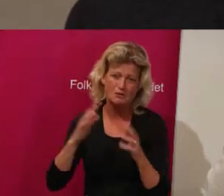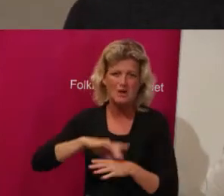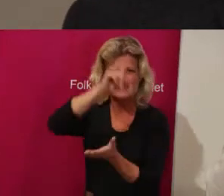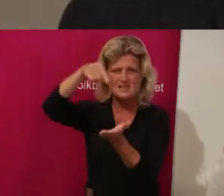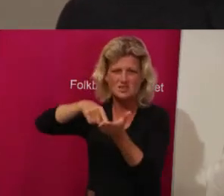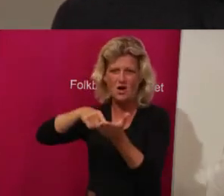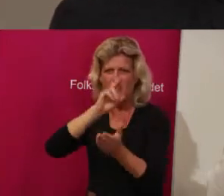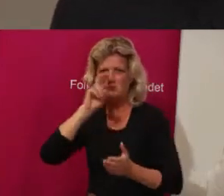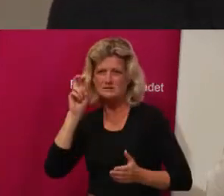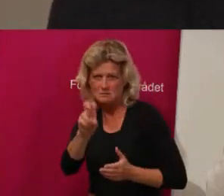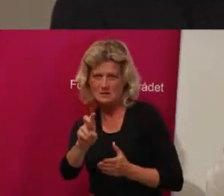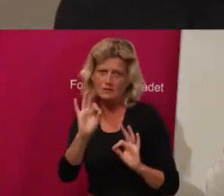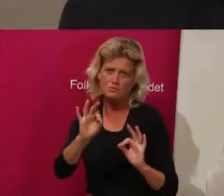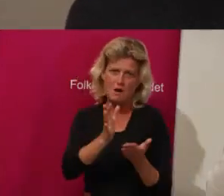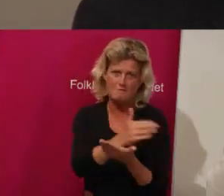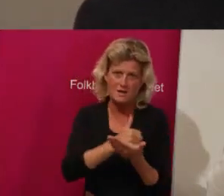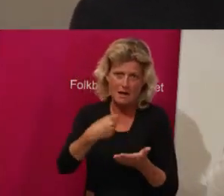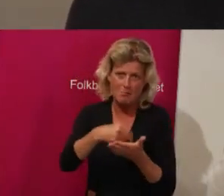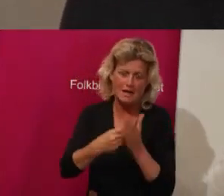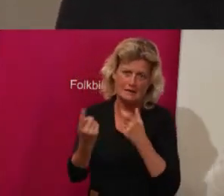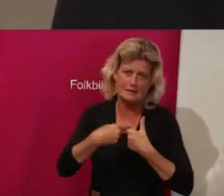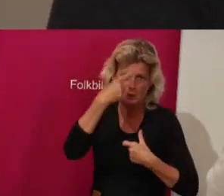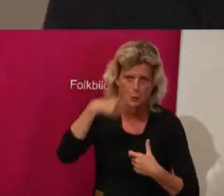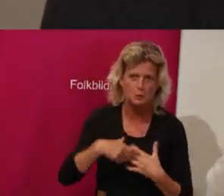fördela pengar till kultur. Och tittar man